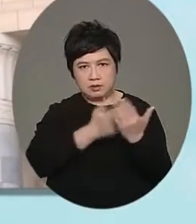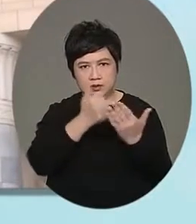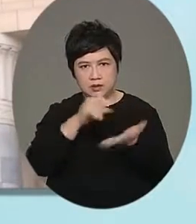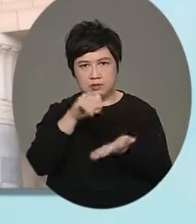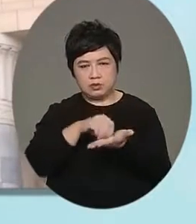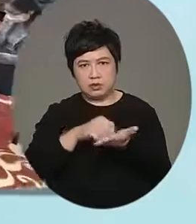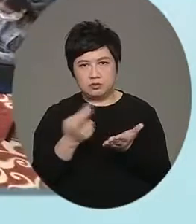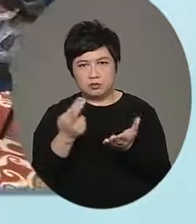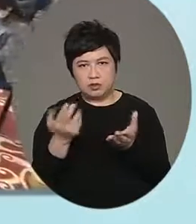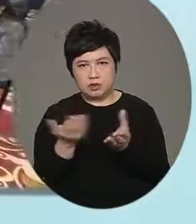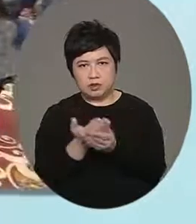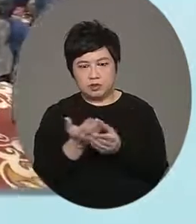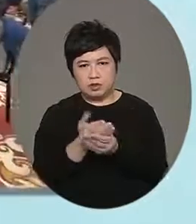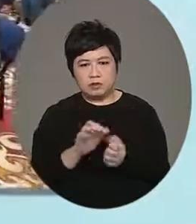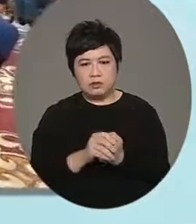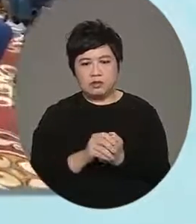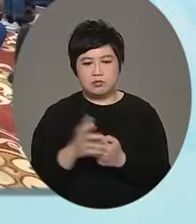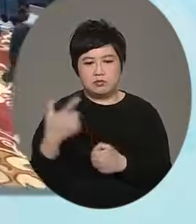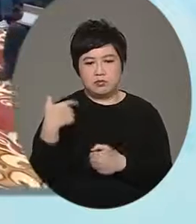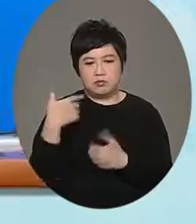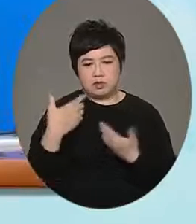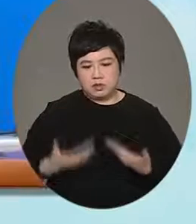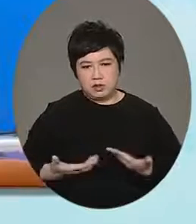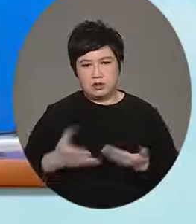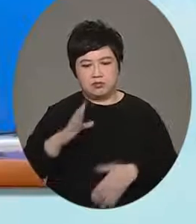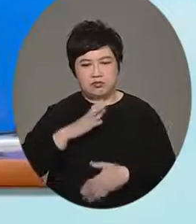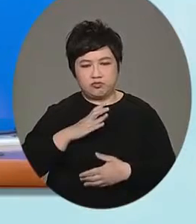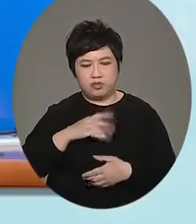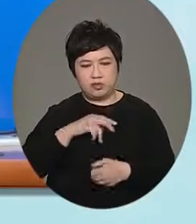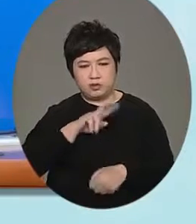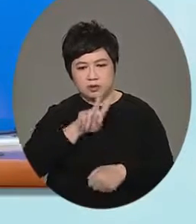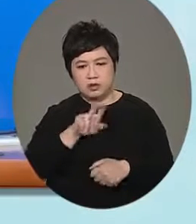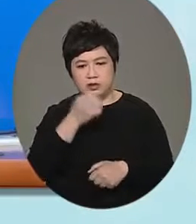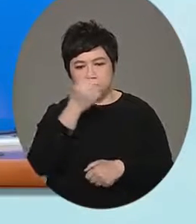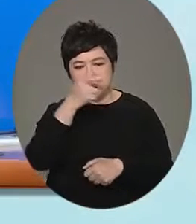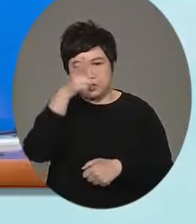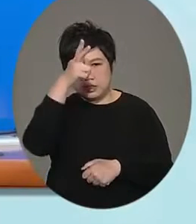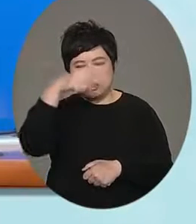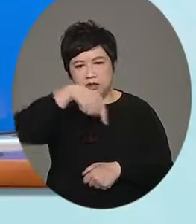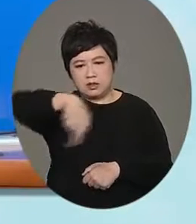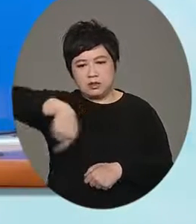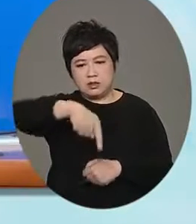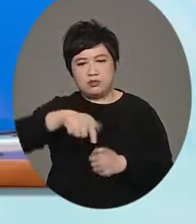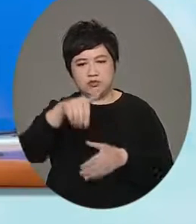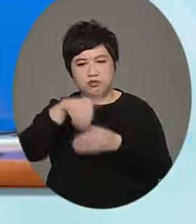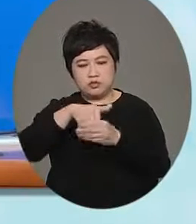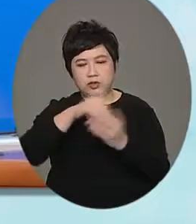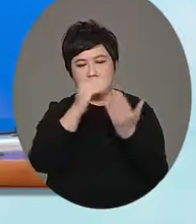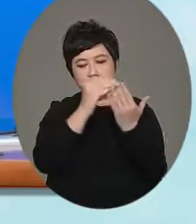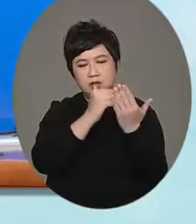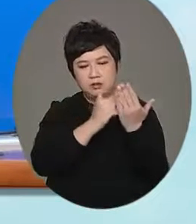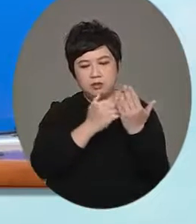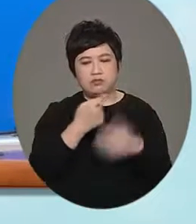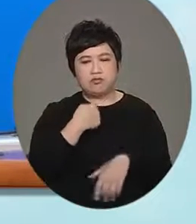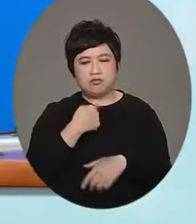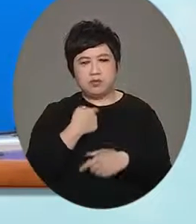草案的議案。 近年來的情況表明，香港特別行政區選舉制度